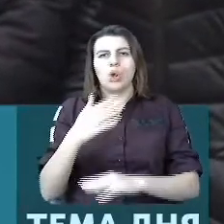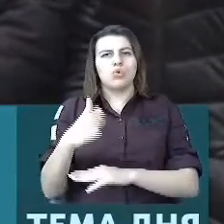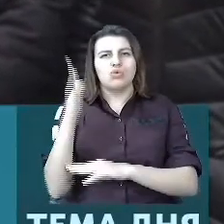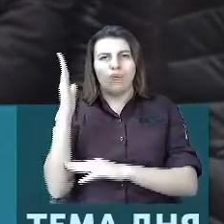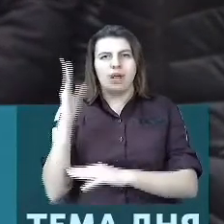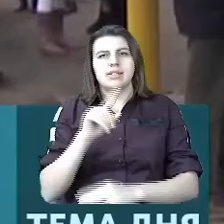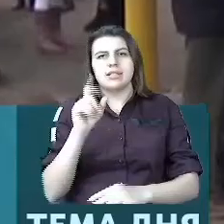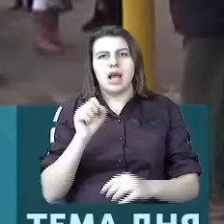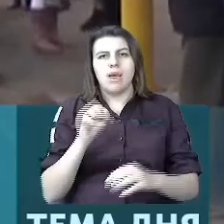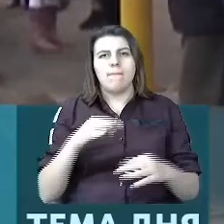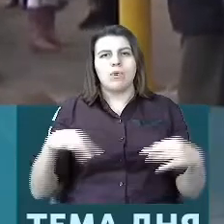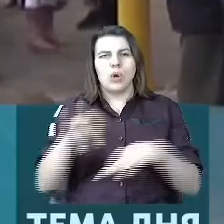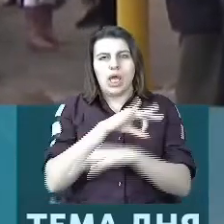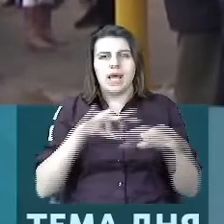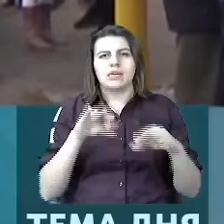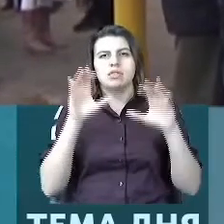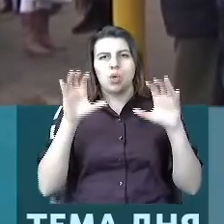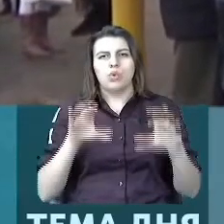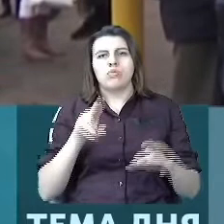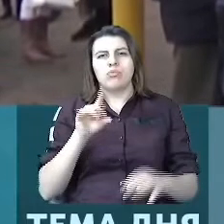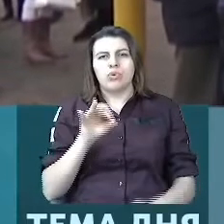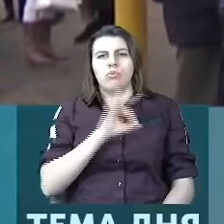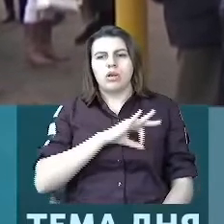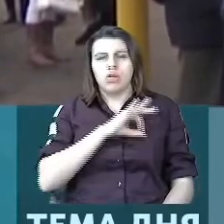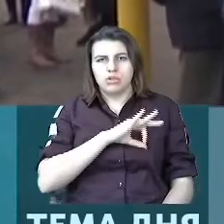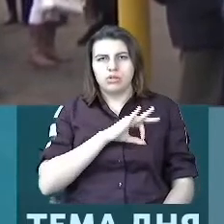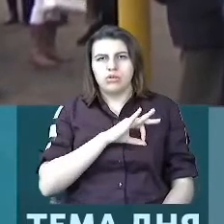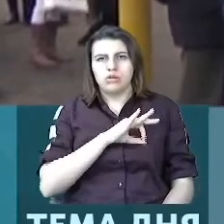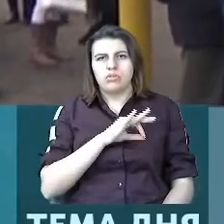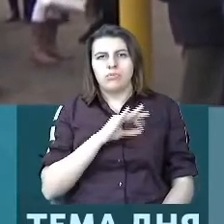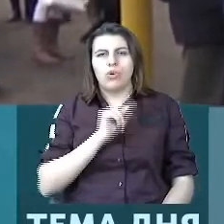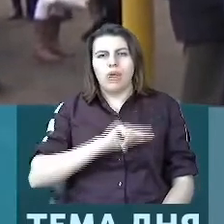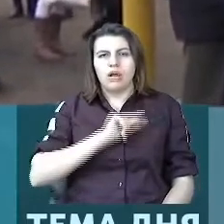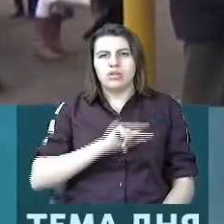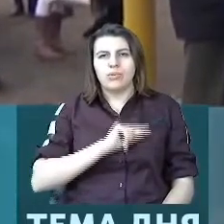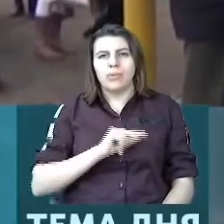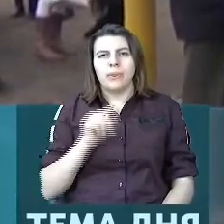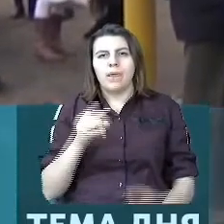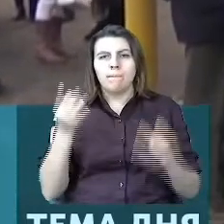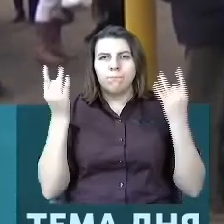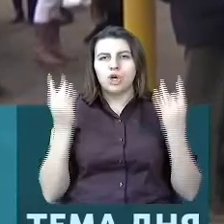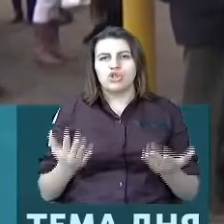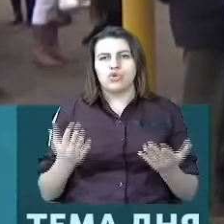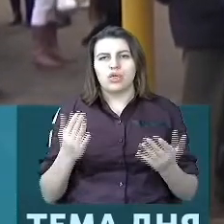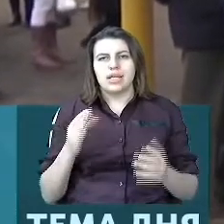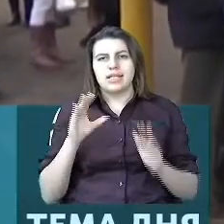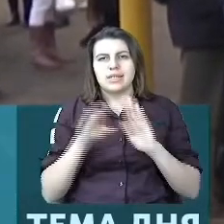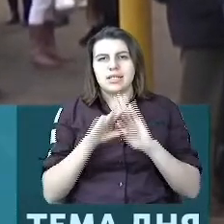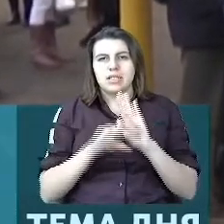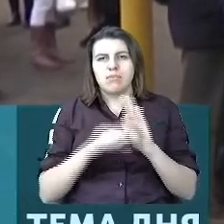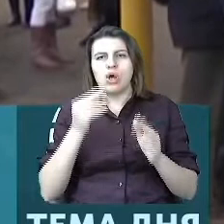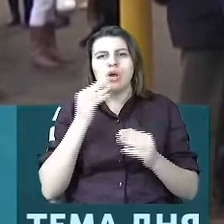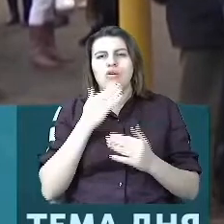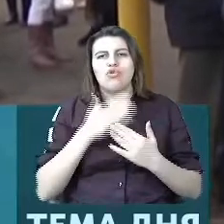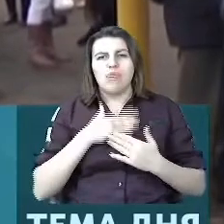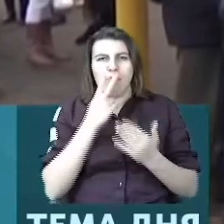працю. По-перше, там дуже упрощена процедура сокращення людей. Тобто, як люблять показувати іноді в американських фільмах, ти уволен.